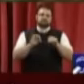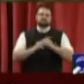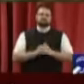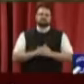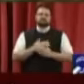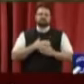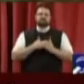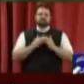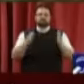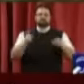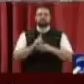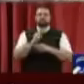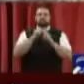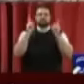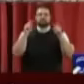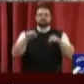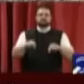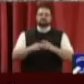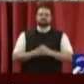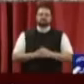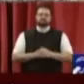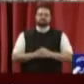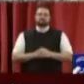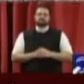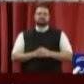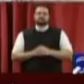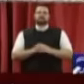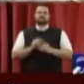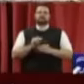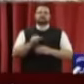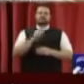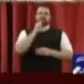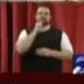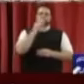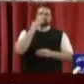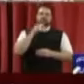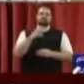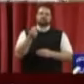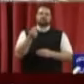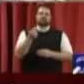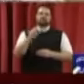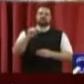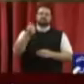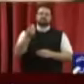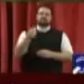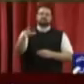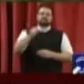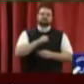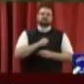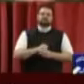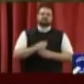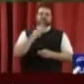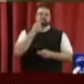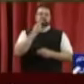Avem multe lucruri minunate. Oh, am ajuns în demădoare. Banul la ban trage. Banul la ban trage. Așa, hai să vorbim